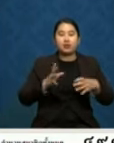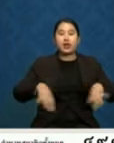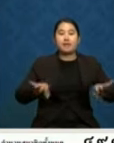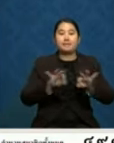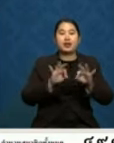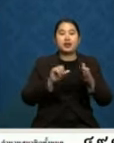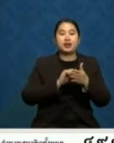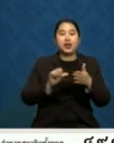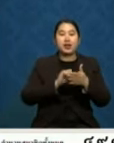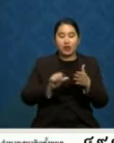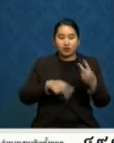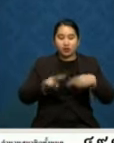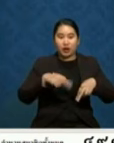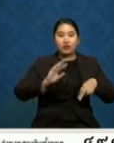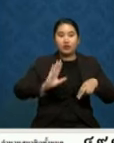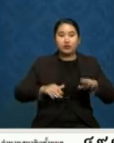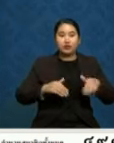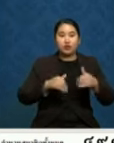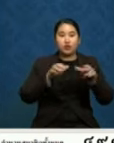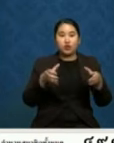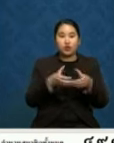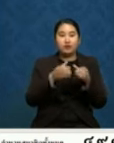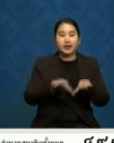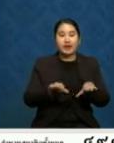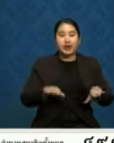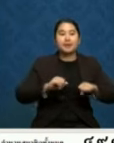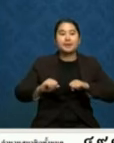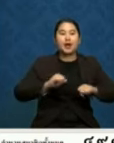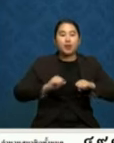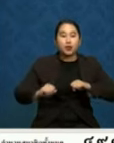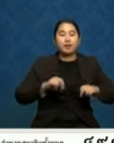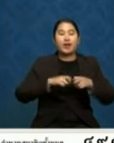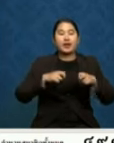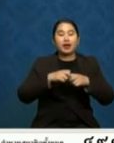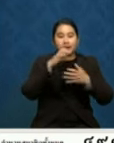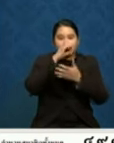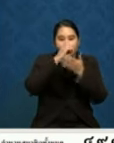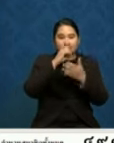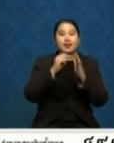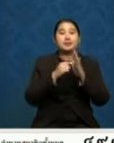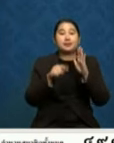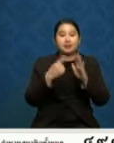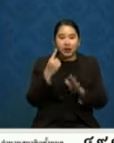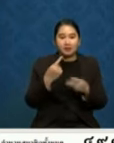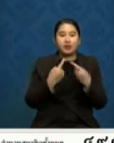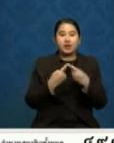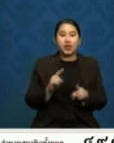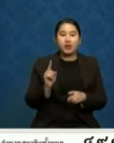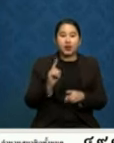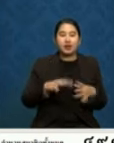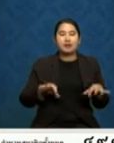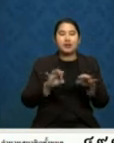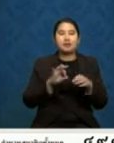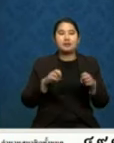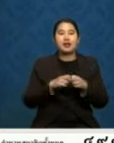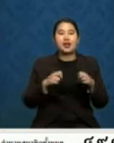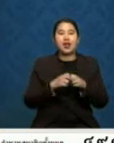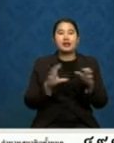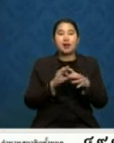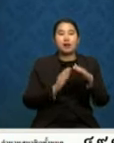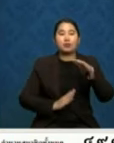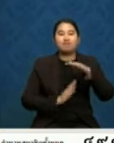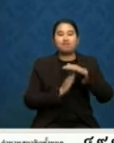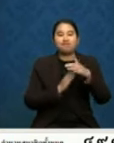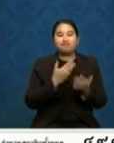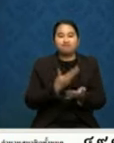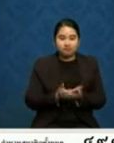ก้ไขบำบัดฟื้นฟูกับเด็กและเยาวชนที่มีปัญหาเรื่องของยาเสพติดเป็นอันดับต้นแต่อย่างไรก็ตามด้วยข้อจำกัดด้านงบประมาณ